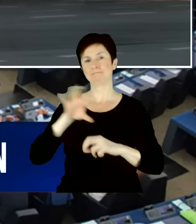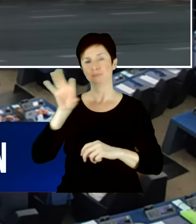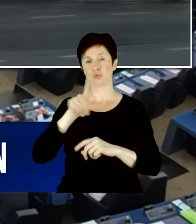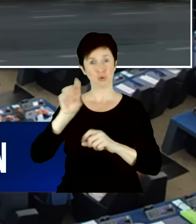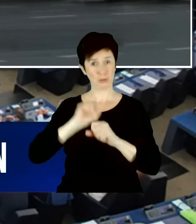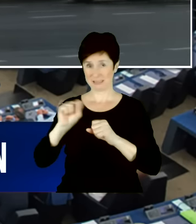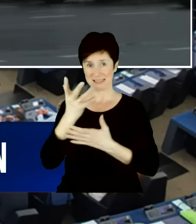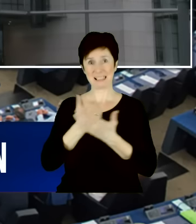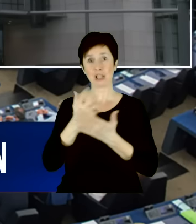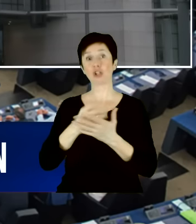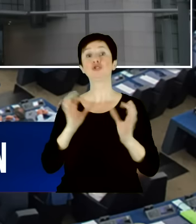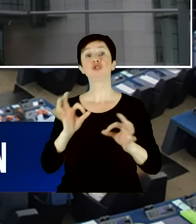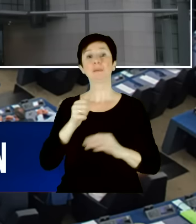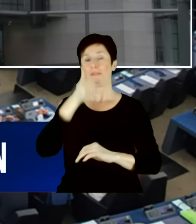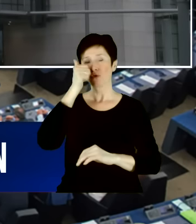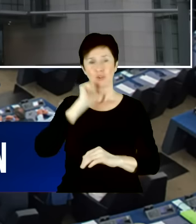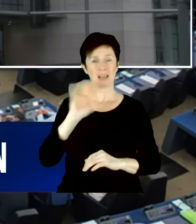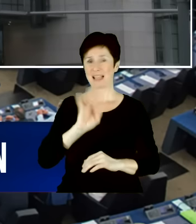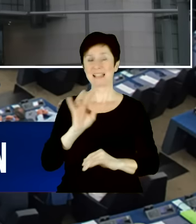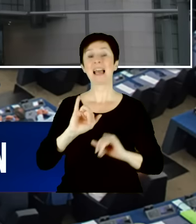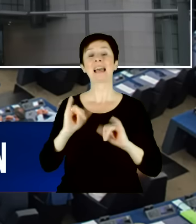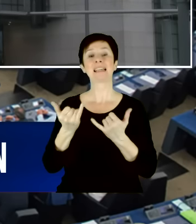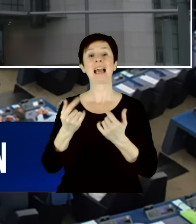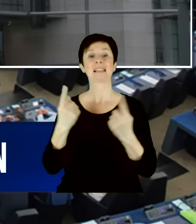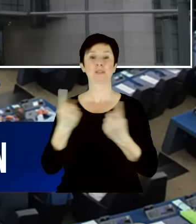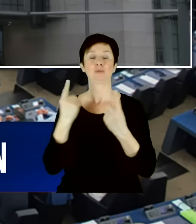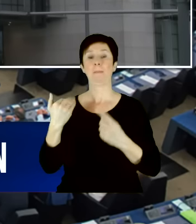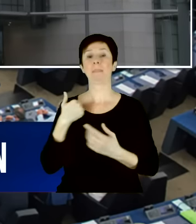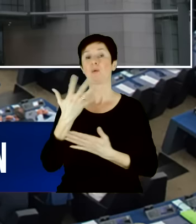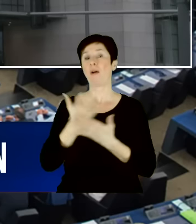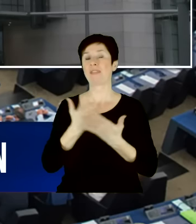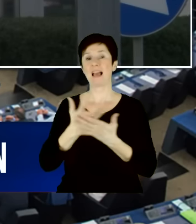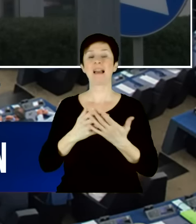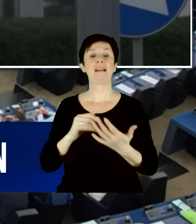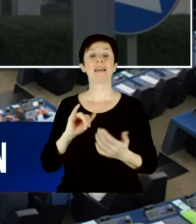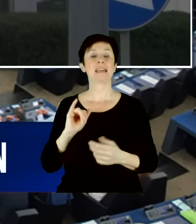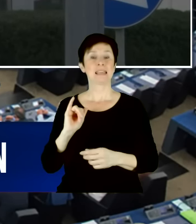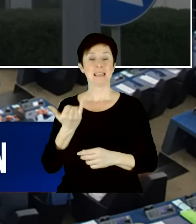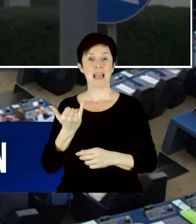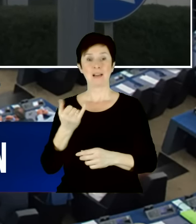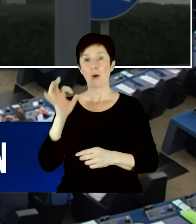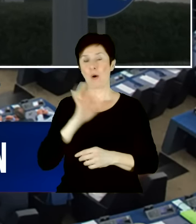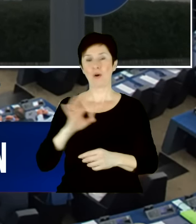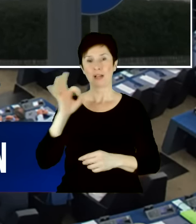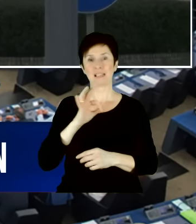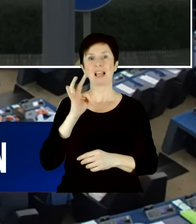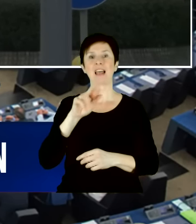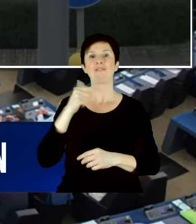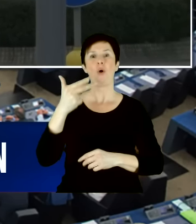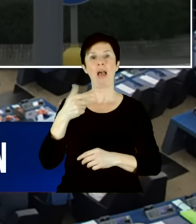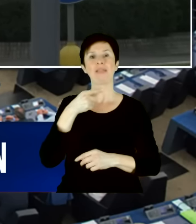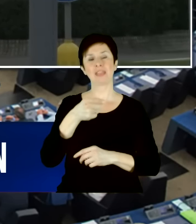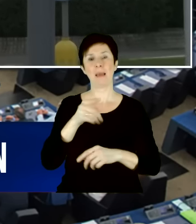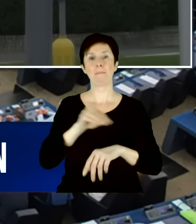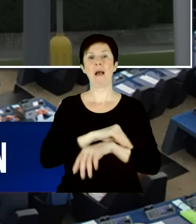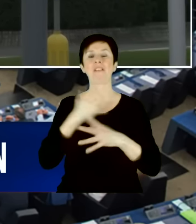wczoraj. W jakich okolicznościach pan to nagrał i na jaką okazję TVN szykował ten materiał? No